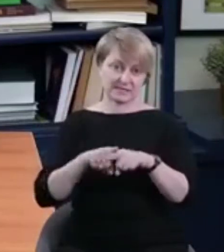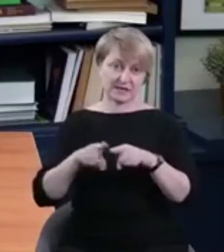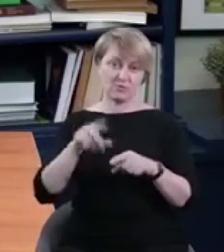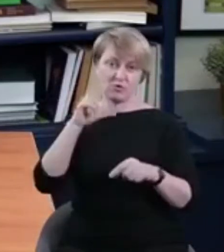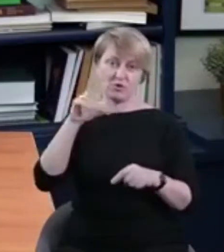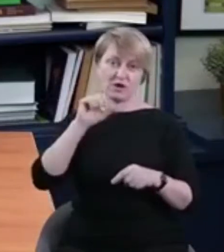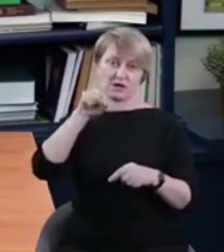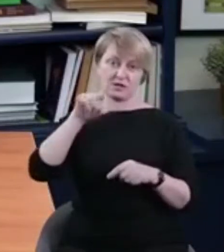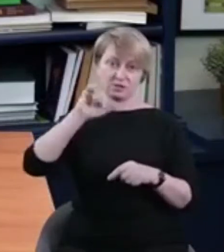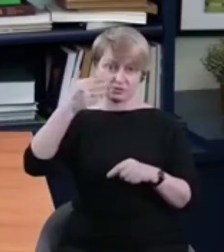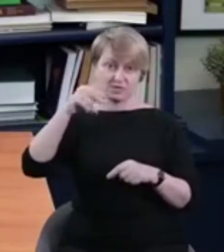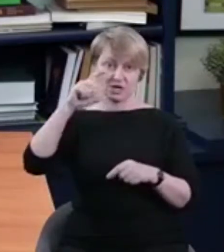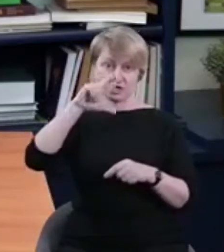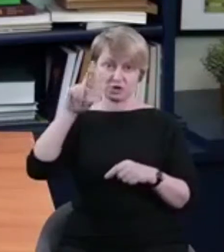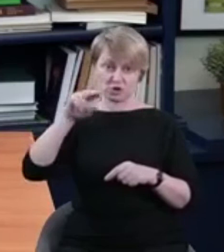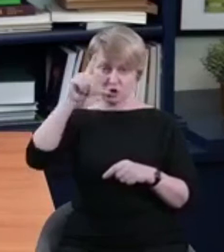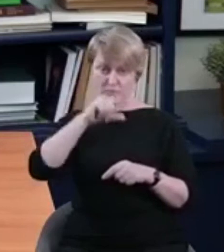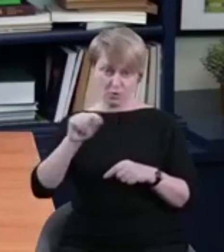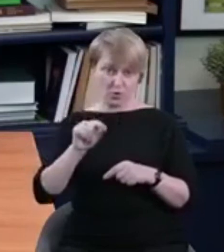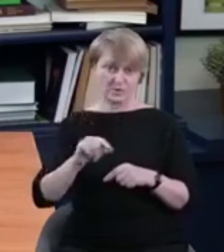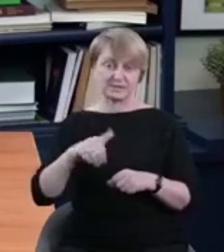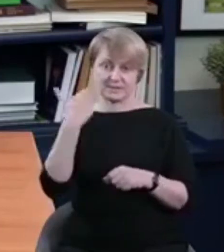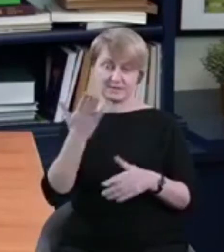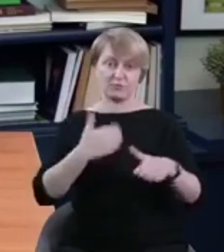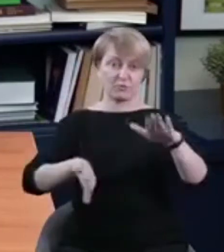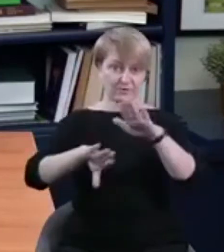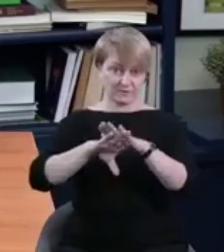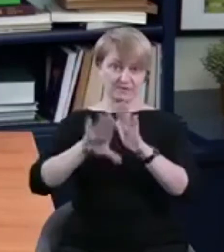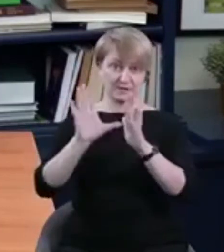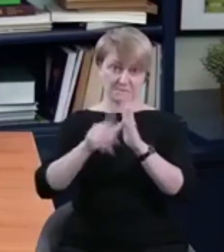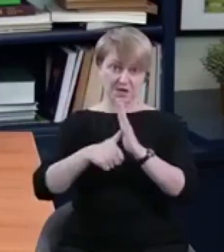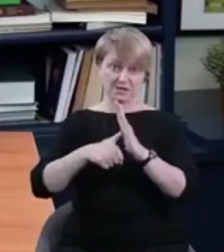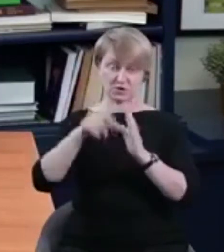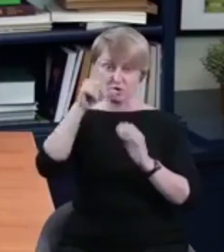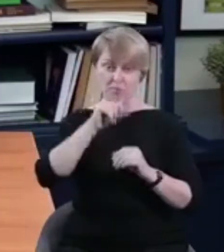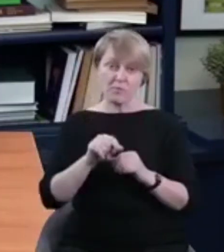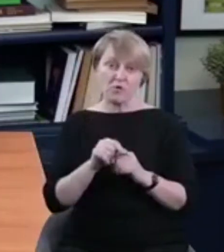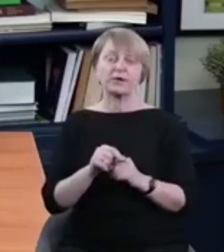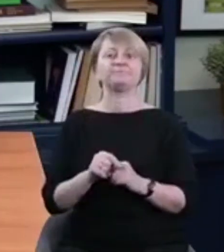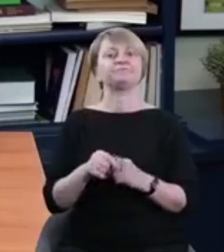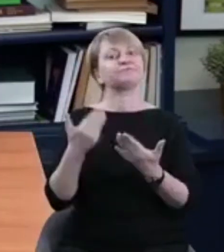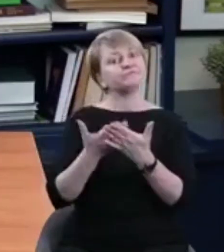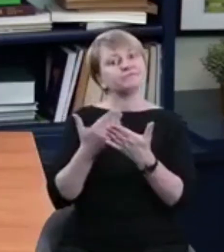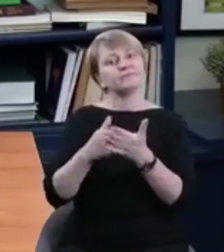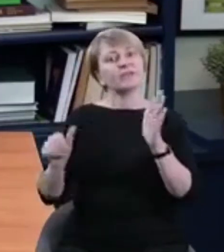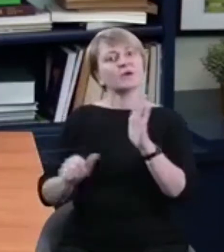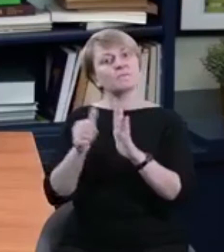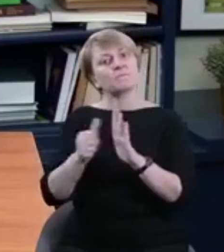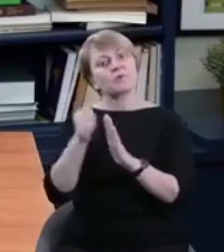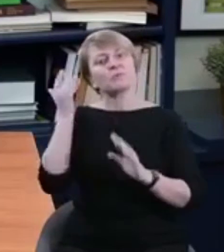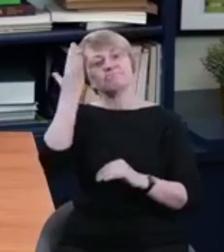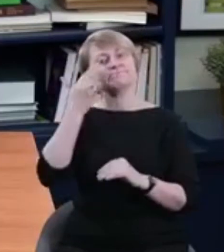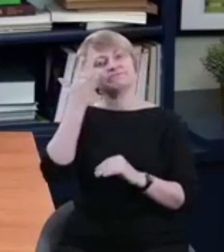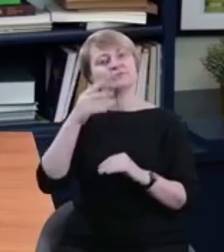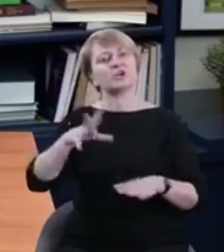praw miejskich opolu chcielibyśmy ten pomnik właśnie świętować duchowe odsłonić za parę dni ten pomnik wyjdzie z